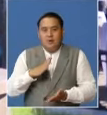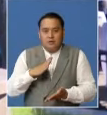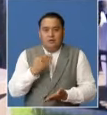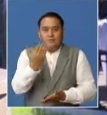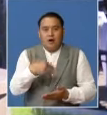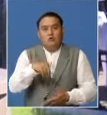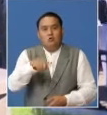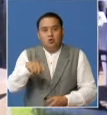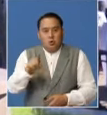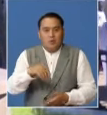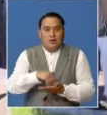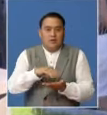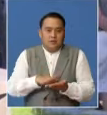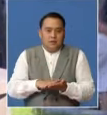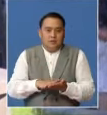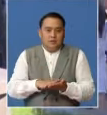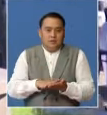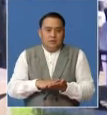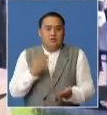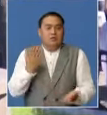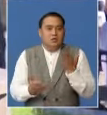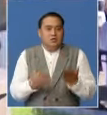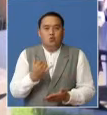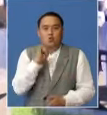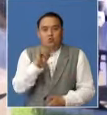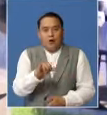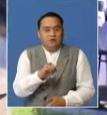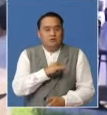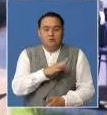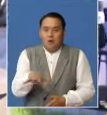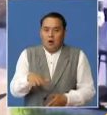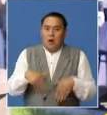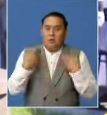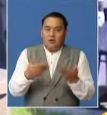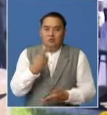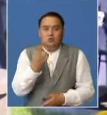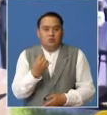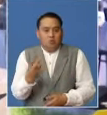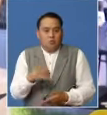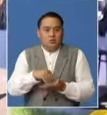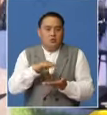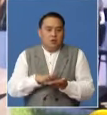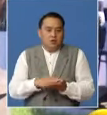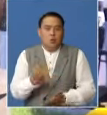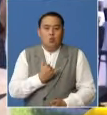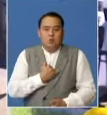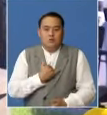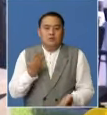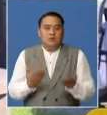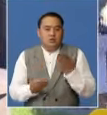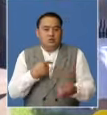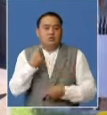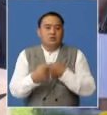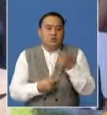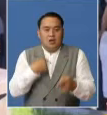зарегистрирован в мобильной базе регистрации. Если он у вас не зарегистрирован, вы можете обратиться в ЦОН, зарегистрировать его у нас в ЦОНе, либо же